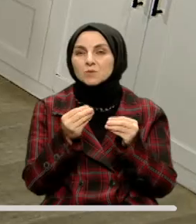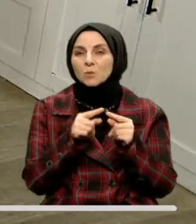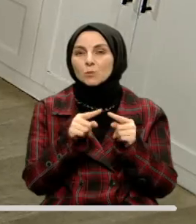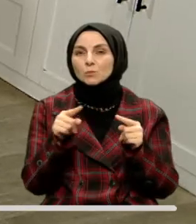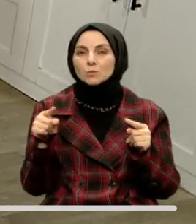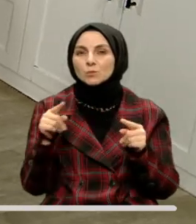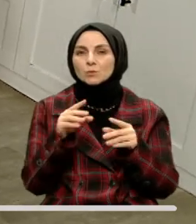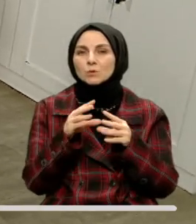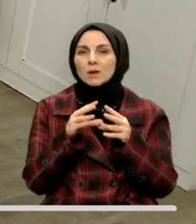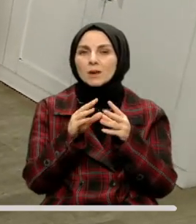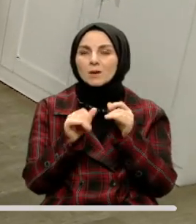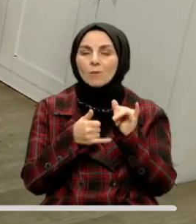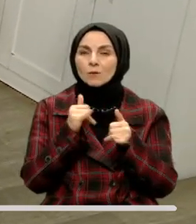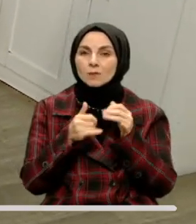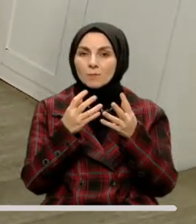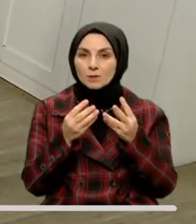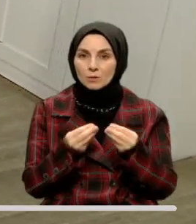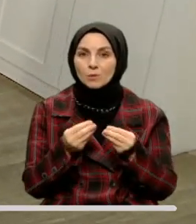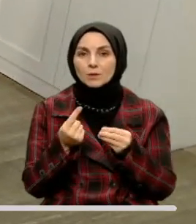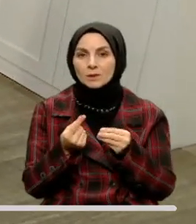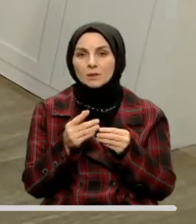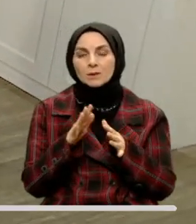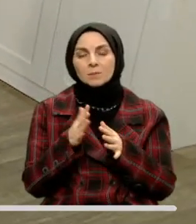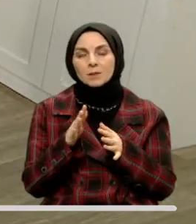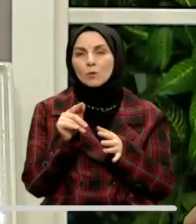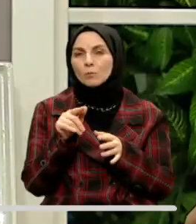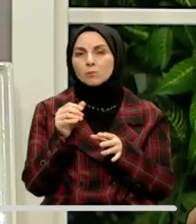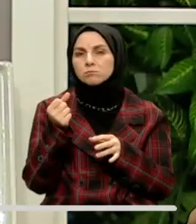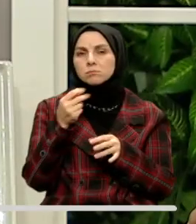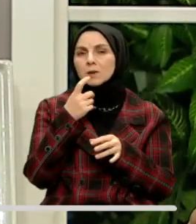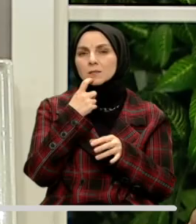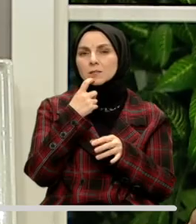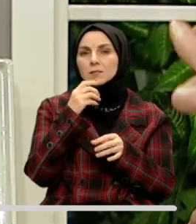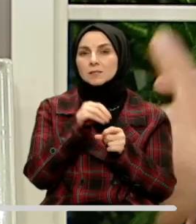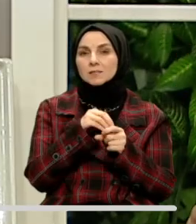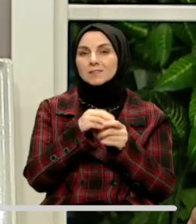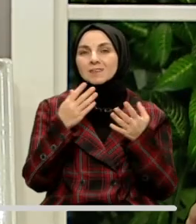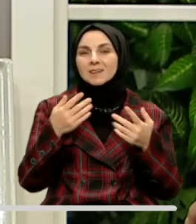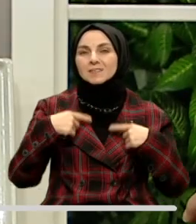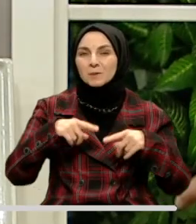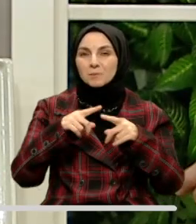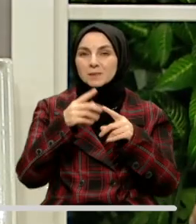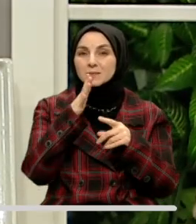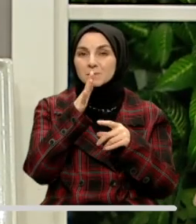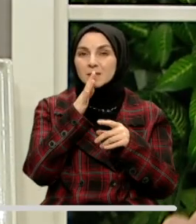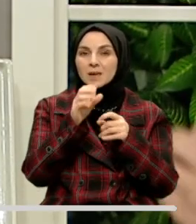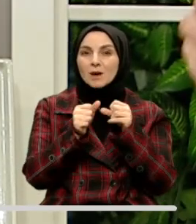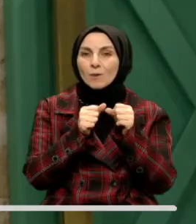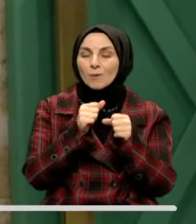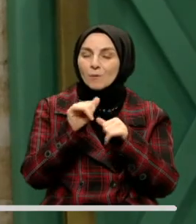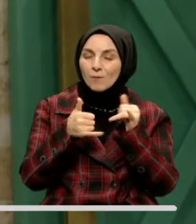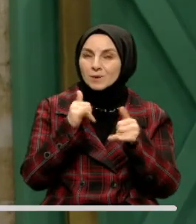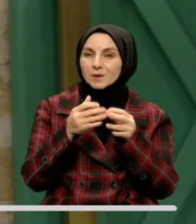oynayabiliyor. Biraz daha az koyarsanız mesela büyük yaş kaç yaşında bu? Kaç yaş için? Yani aslında biz bile oynayabiliriz. Ama bu İyi geldi daha bana. Sen sordun